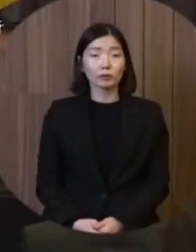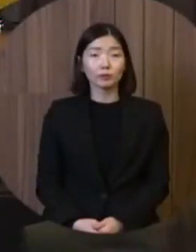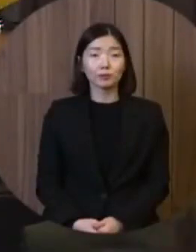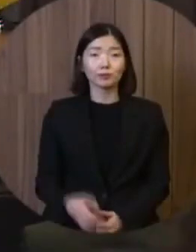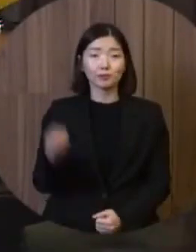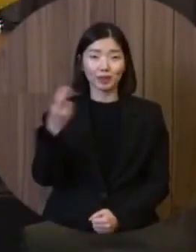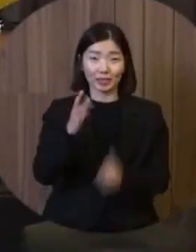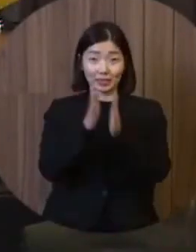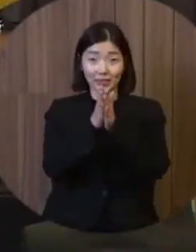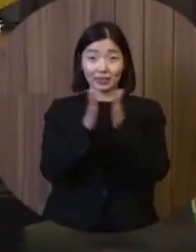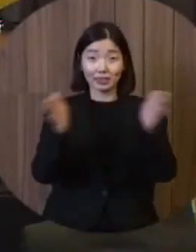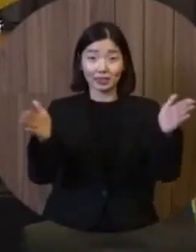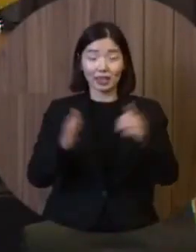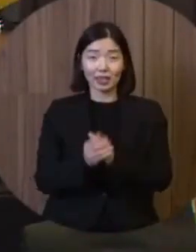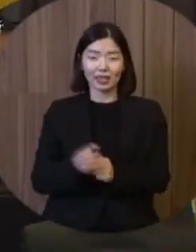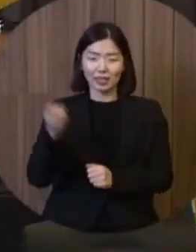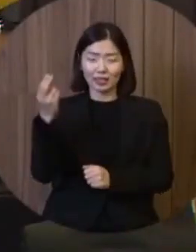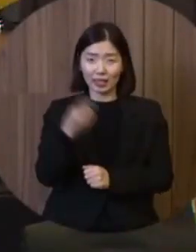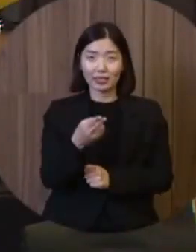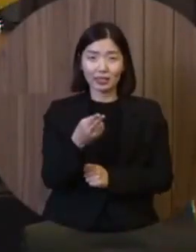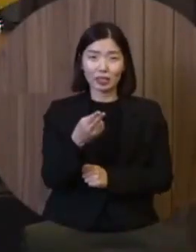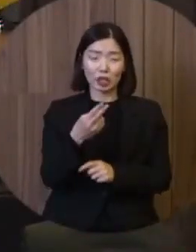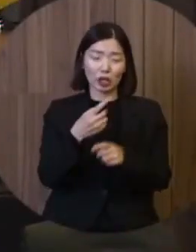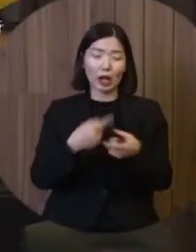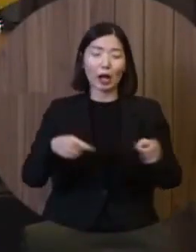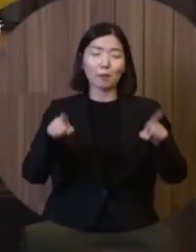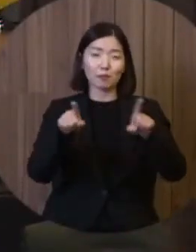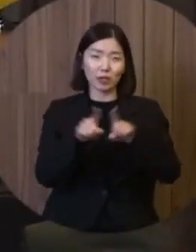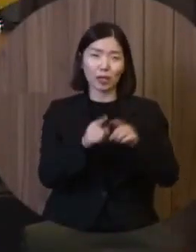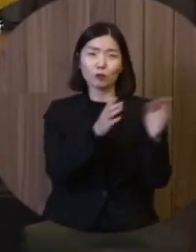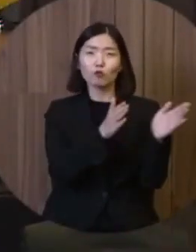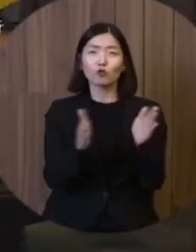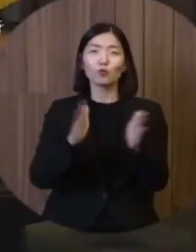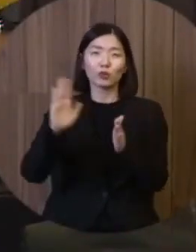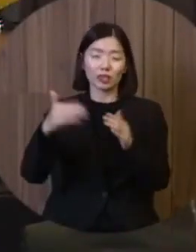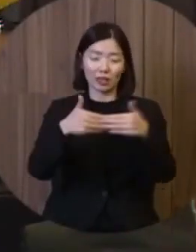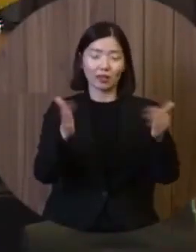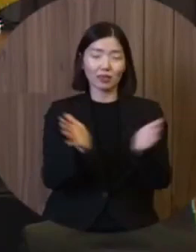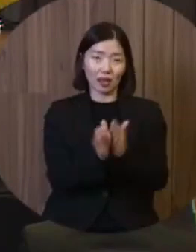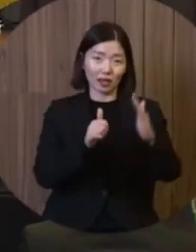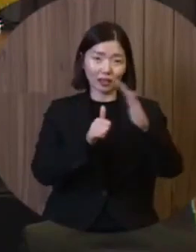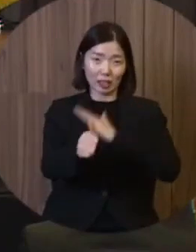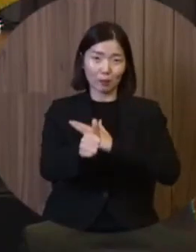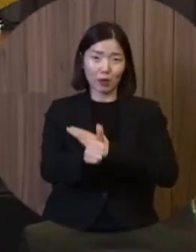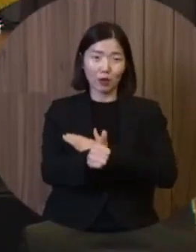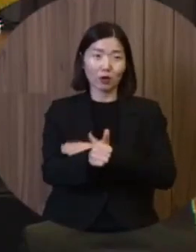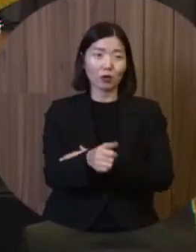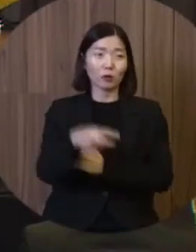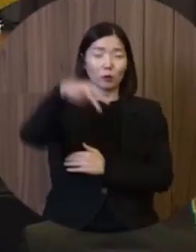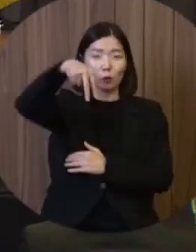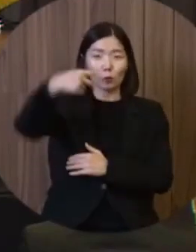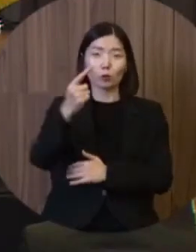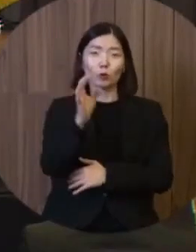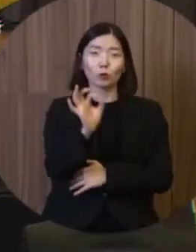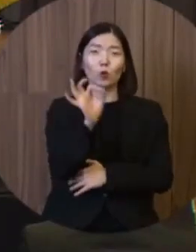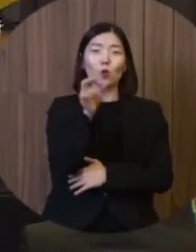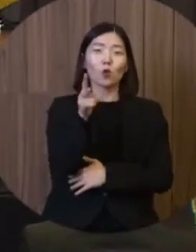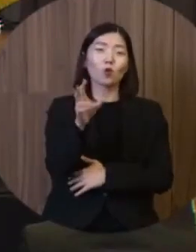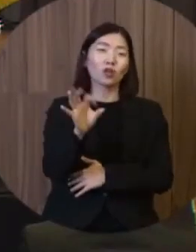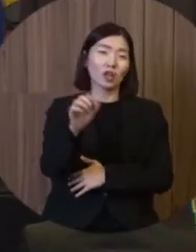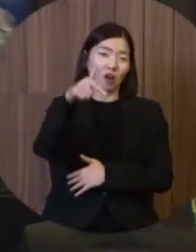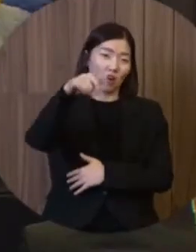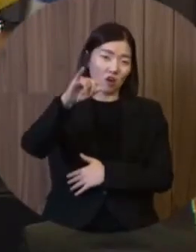다시 시작, 다시 더불어 준비된 당대표 기호 2번 송영길